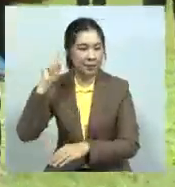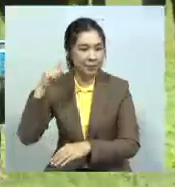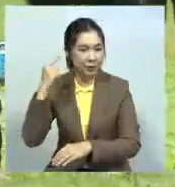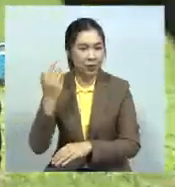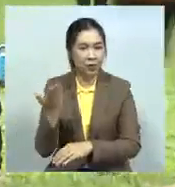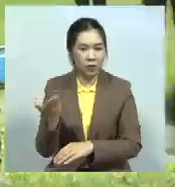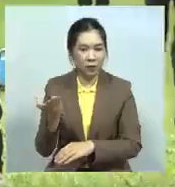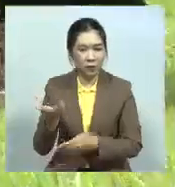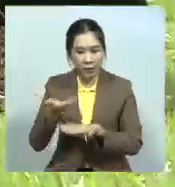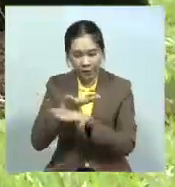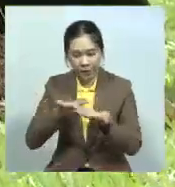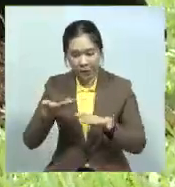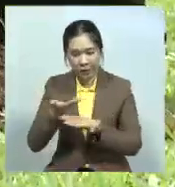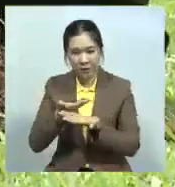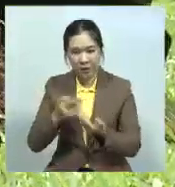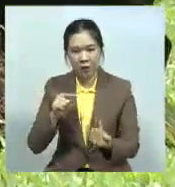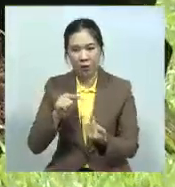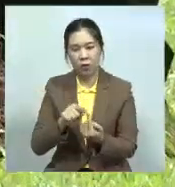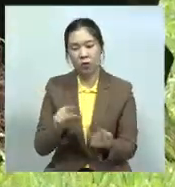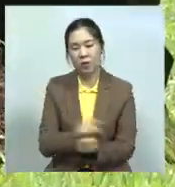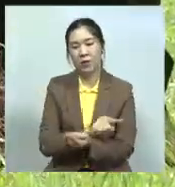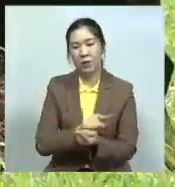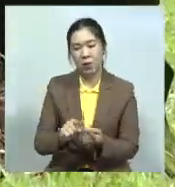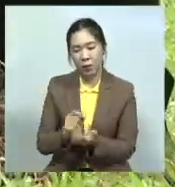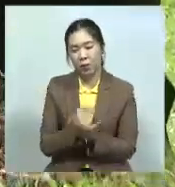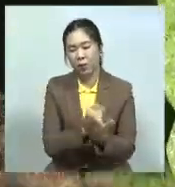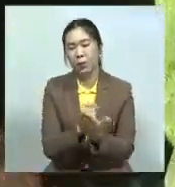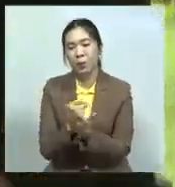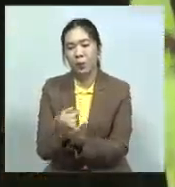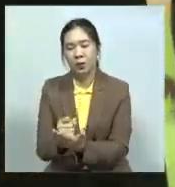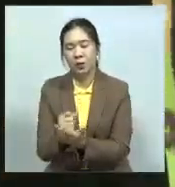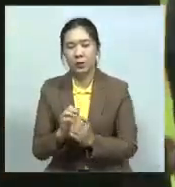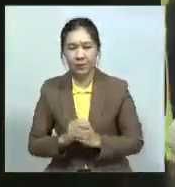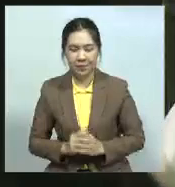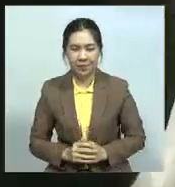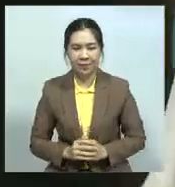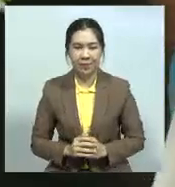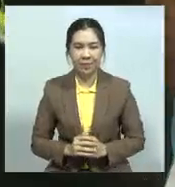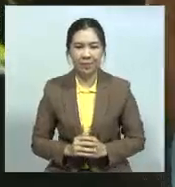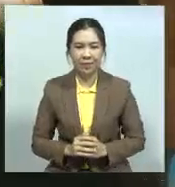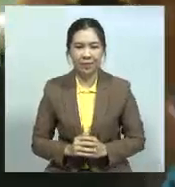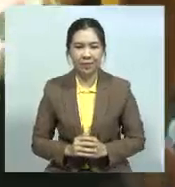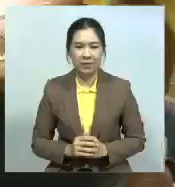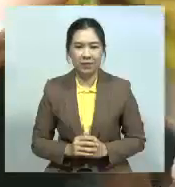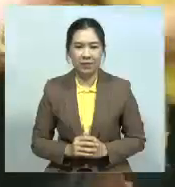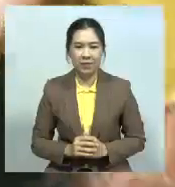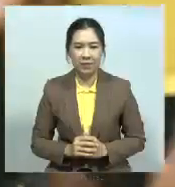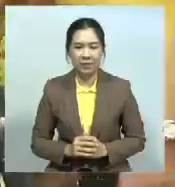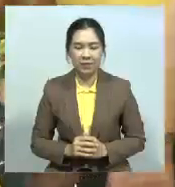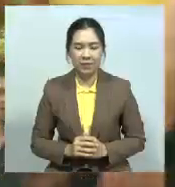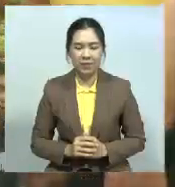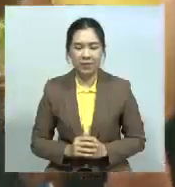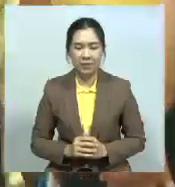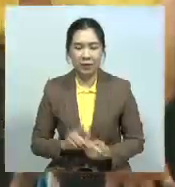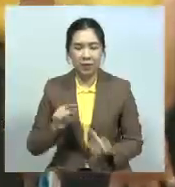กษาคณะกรรมการอำนวยการสภาสังคมสงเคราะห์แห่งประเทศไทยในพระบรมราชูปถัมภ์บอกว่าด้วยสำนึกใน